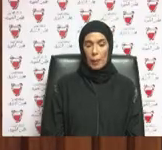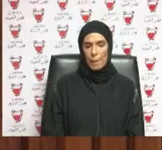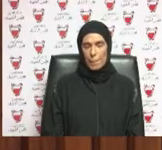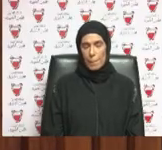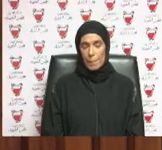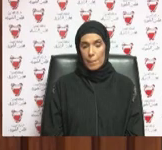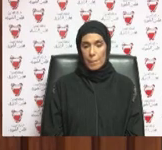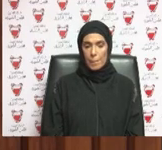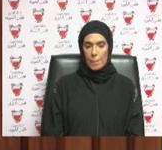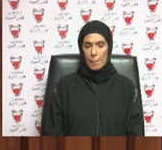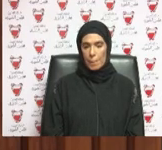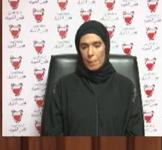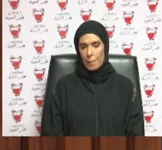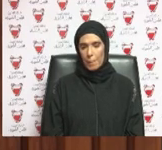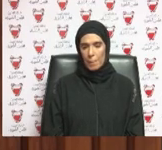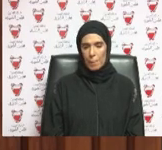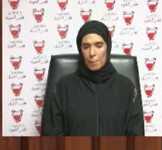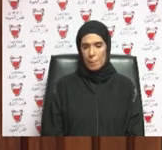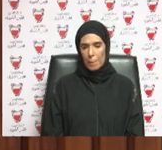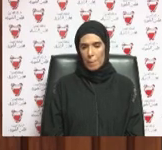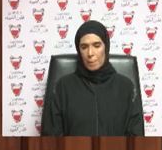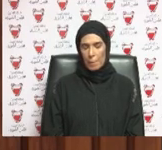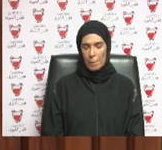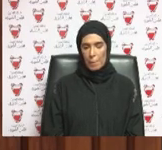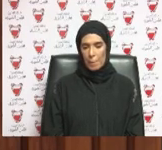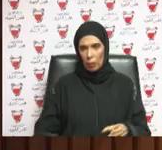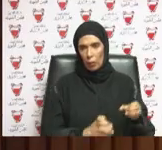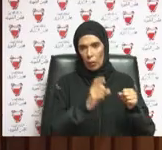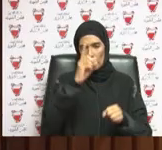جزيلا. الأخ بسام بن محمد.